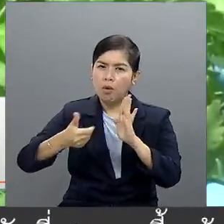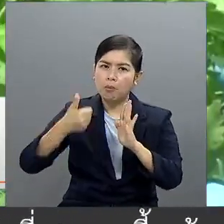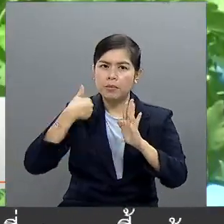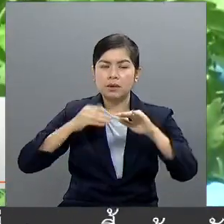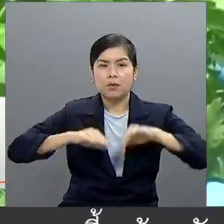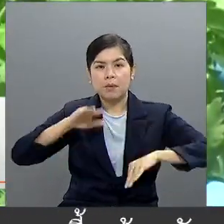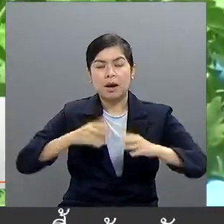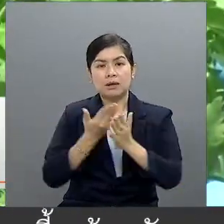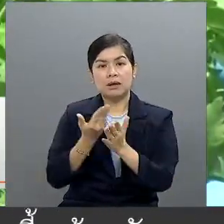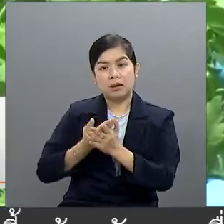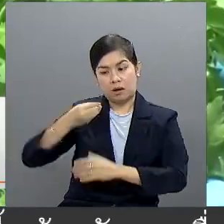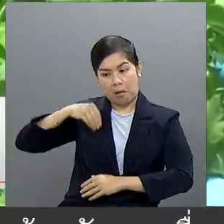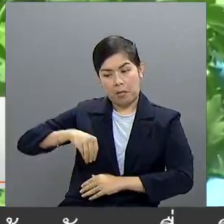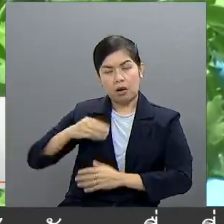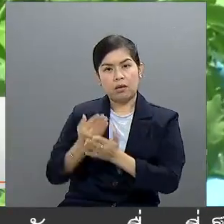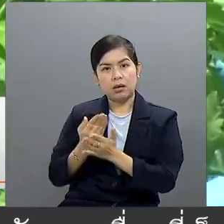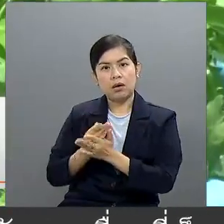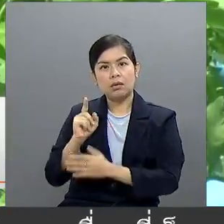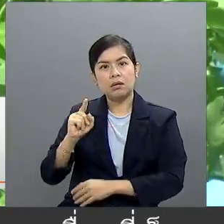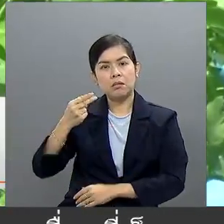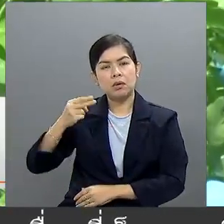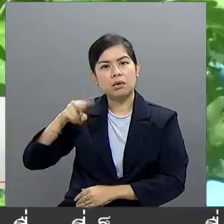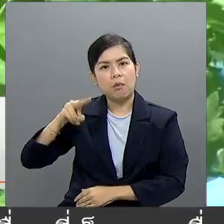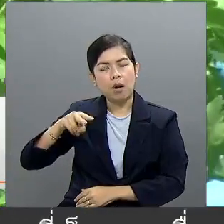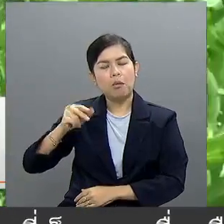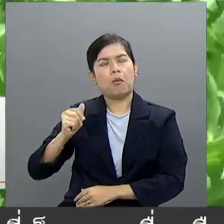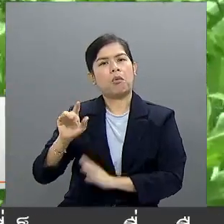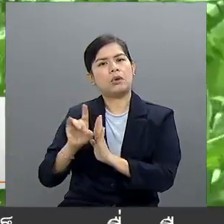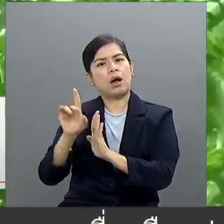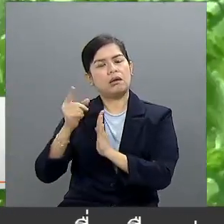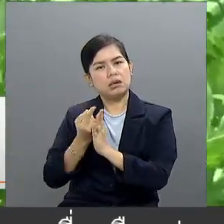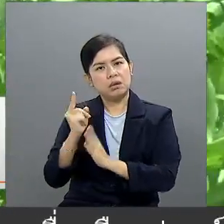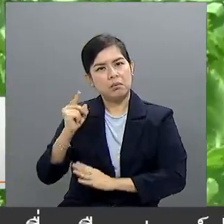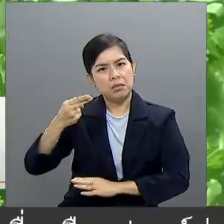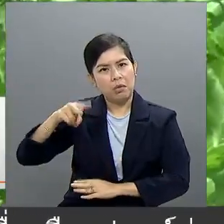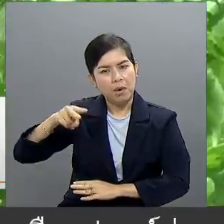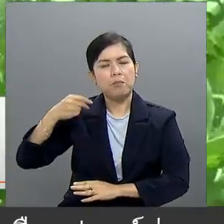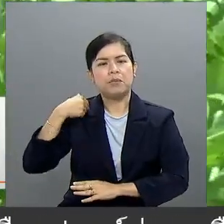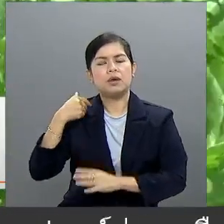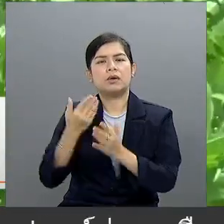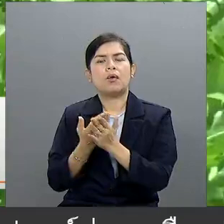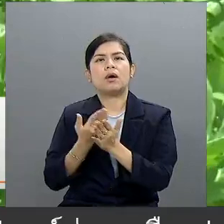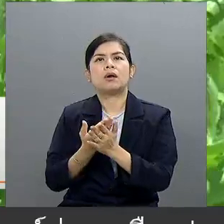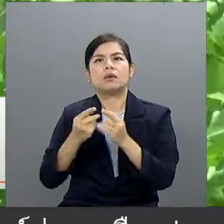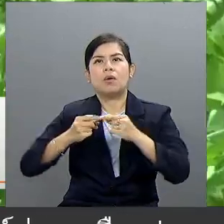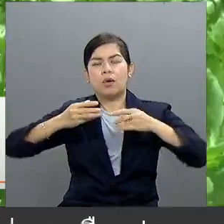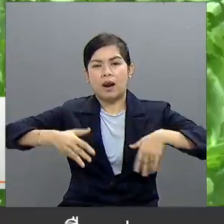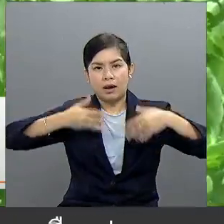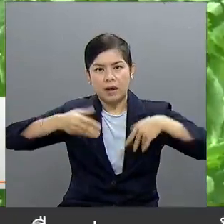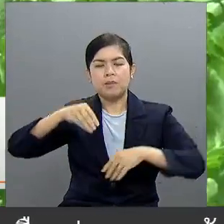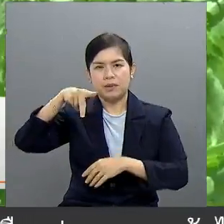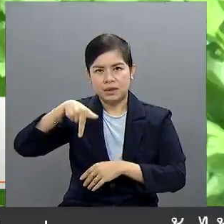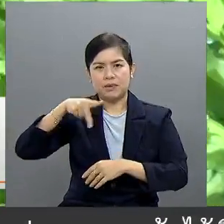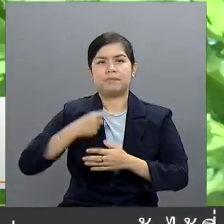คือกำไรแล้วนะ ครับ นะในละครั้งเนี่ยซึ่งตัวเองถือว่าโอเคถือว่าเป็นรายได้เสริมให้กับครอบครัวครับ ซึ่งผักขึ้นช่ายนั้นนะ